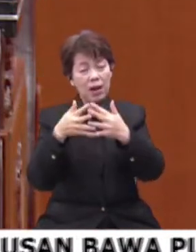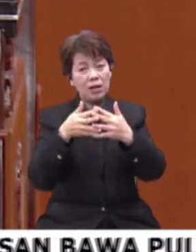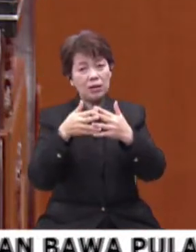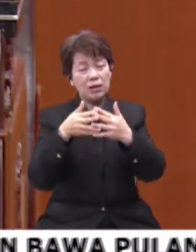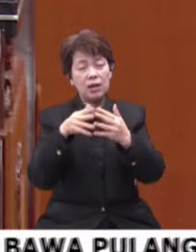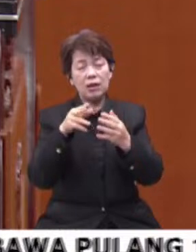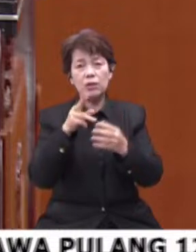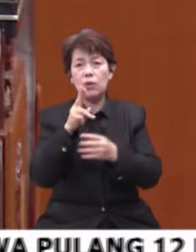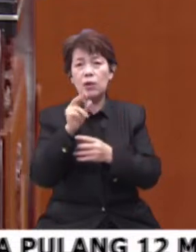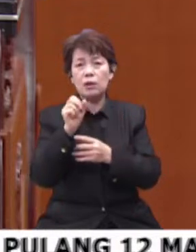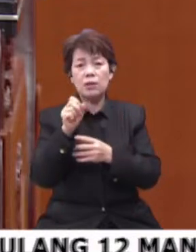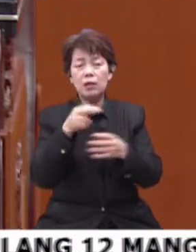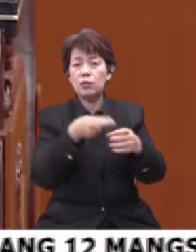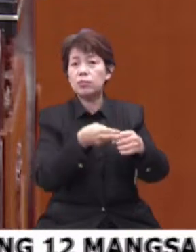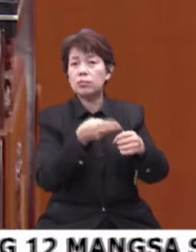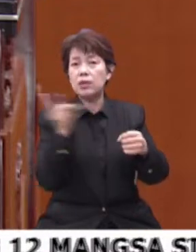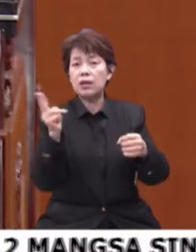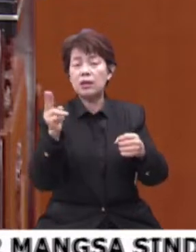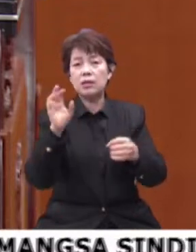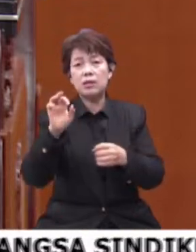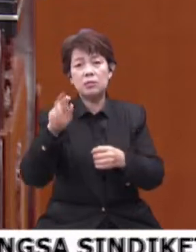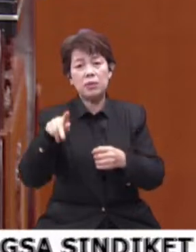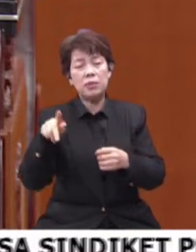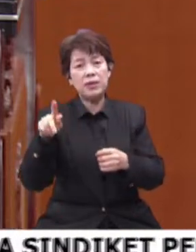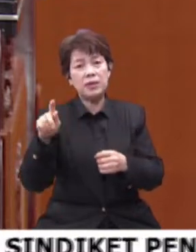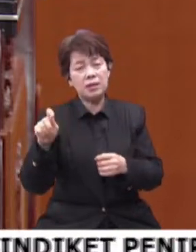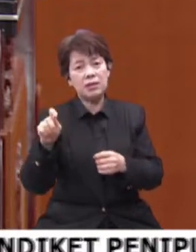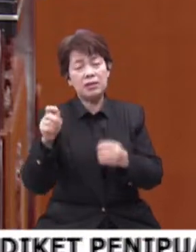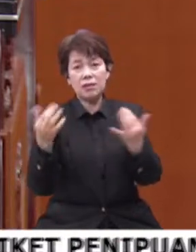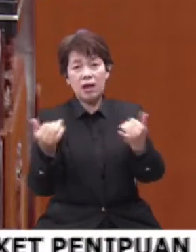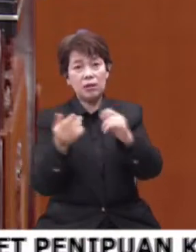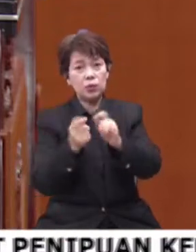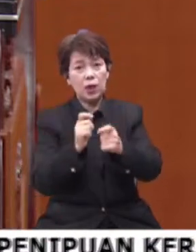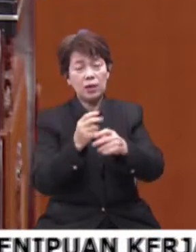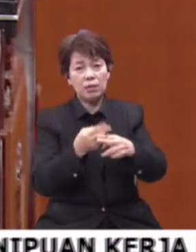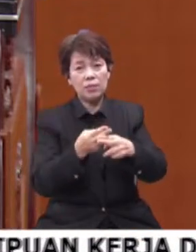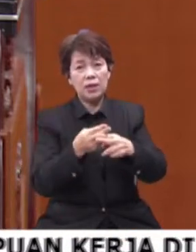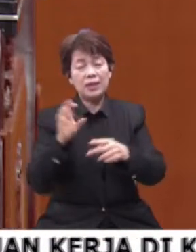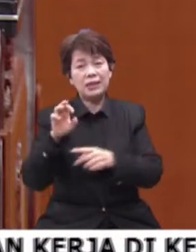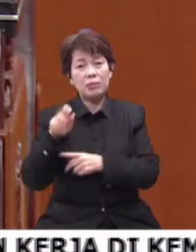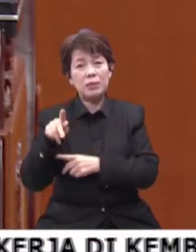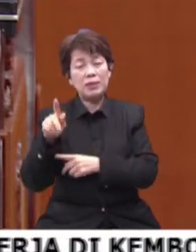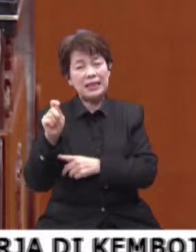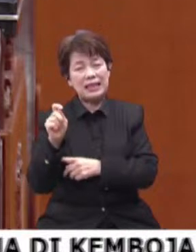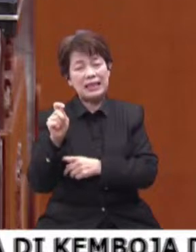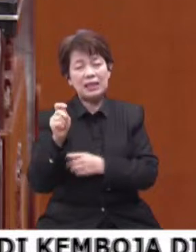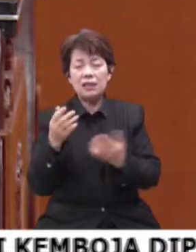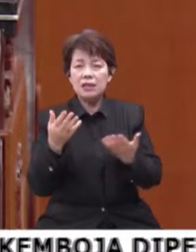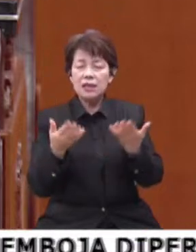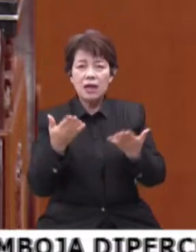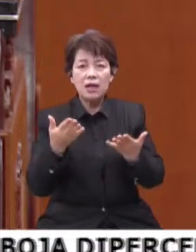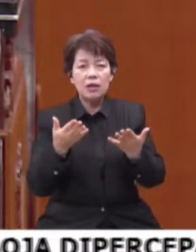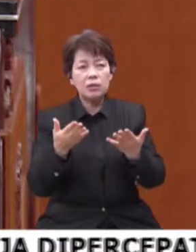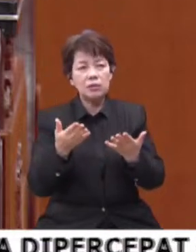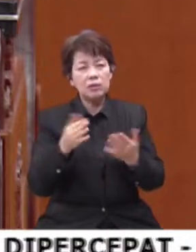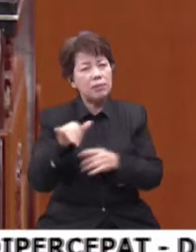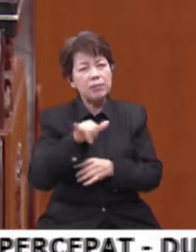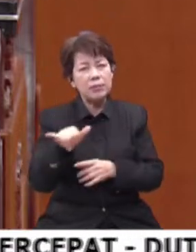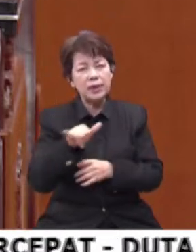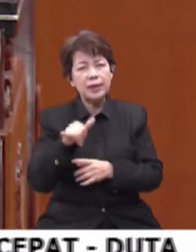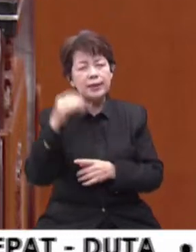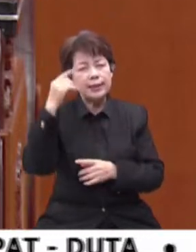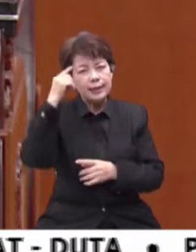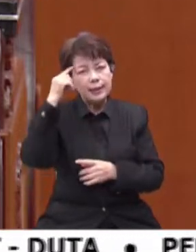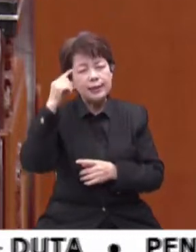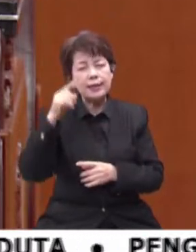Usage dia menjadi CVT jadi kalau kalau lebih kurang sama saya rasa efek yang paling besar adalah